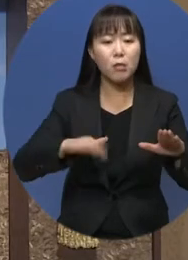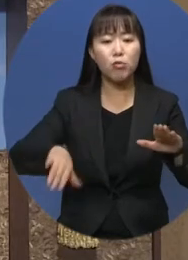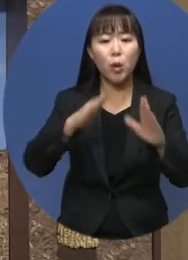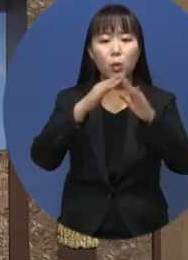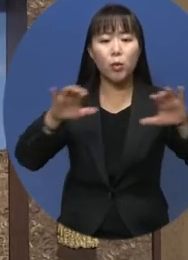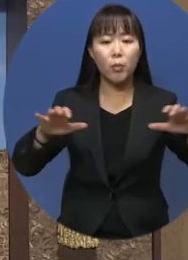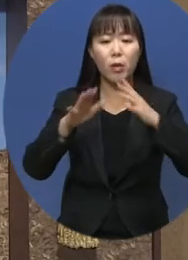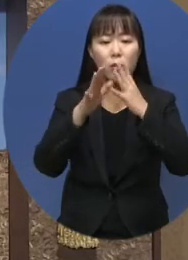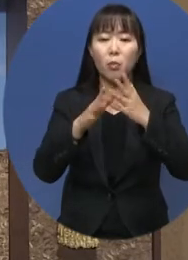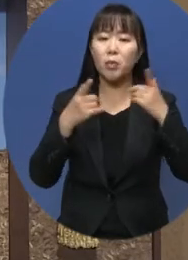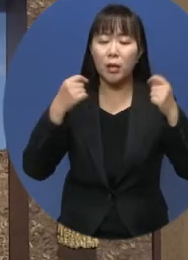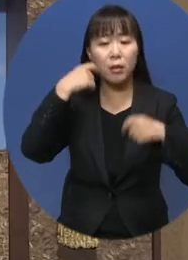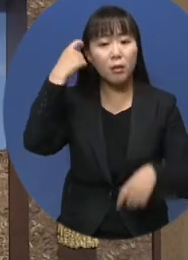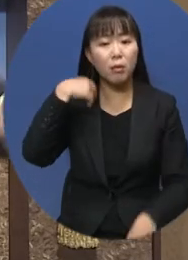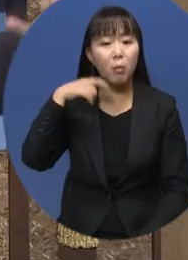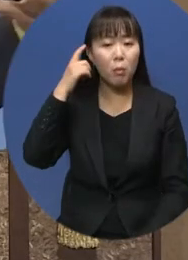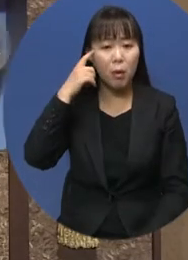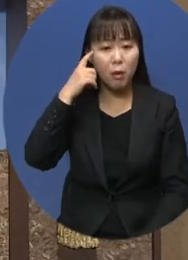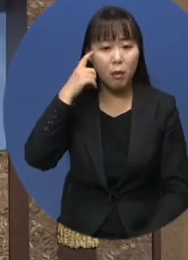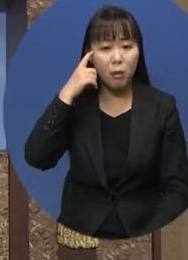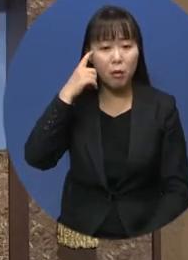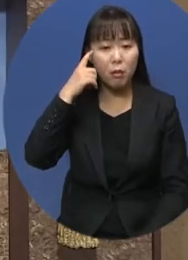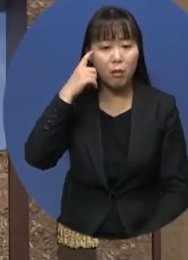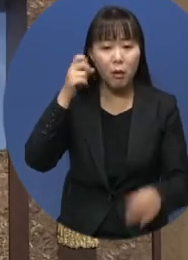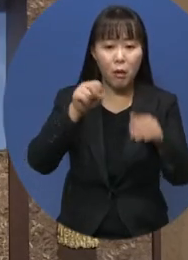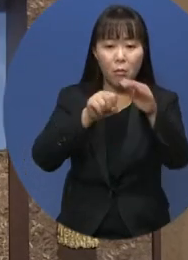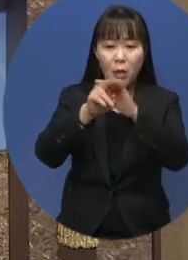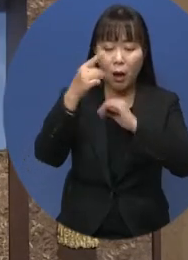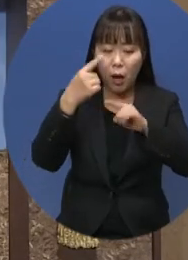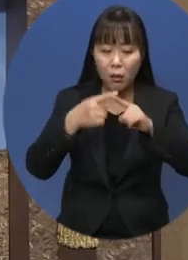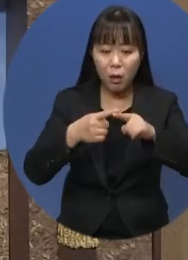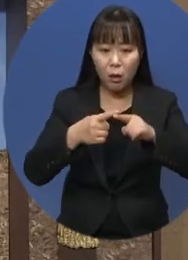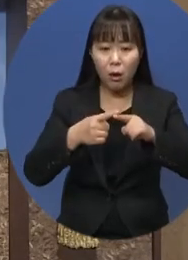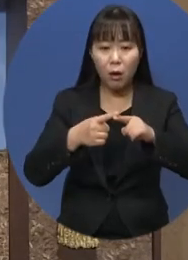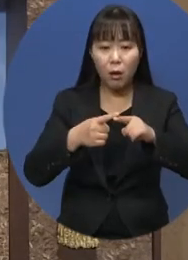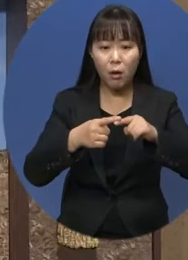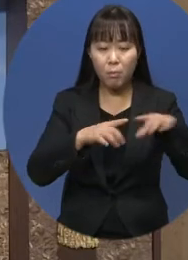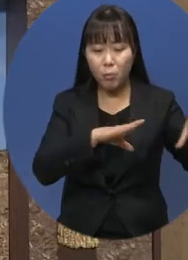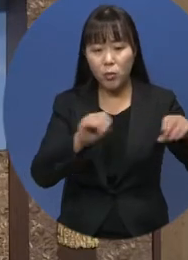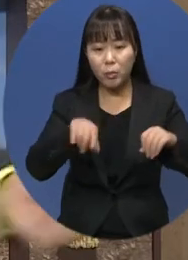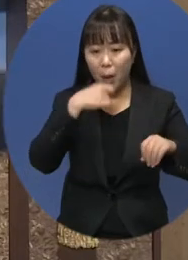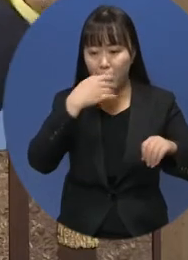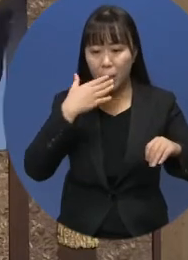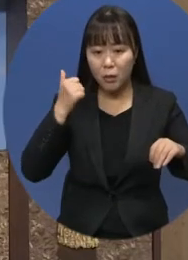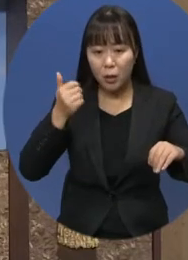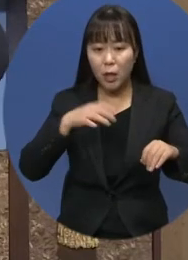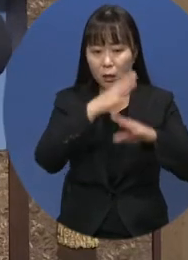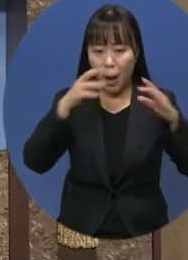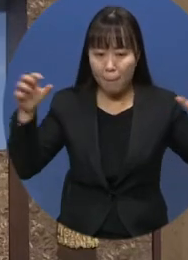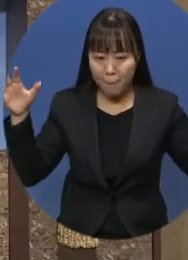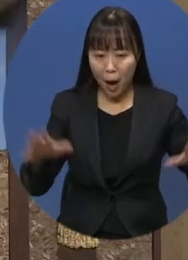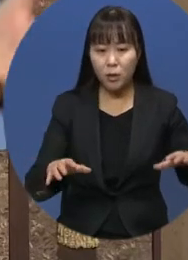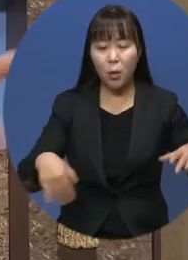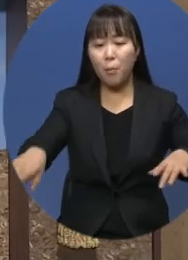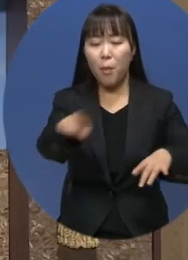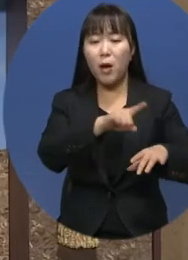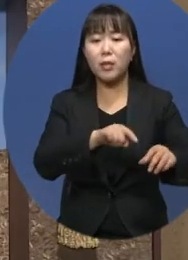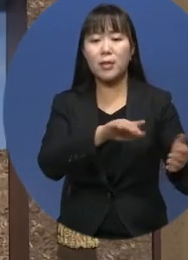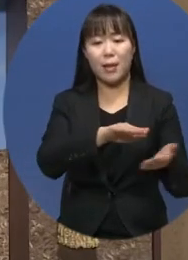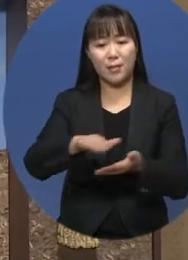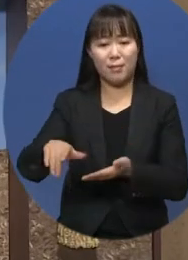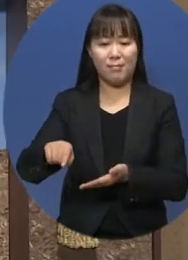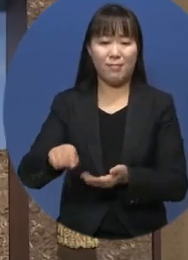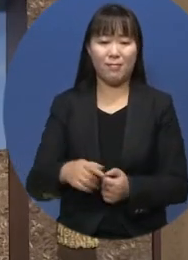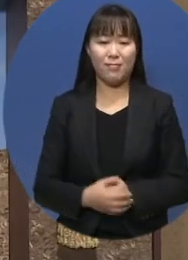소풍 나온 거 같지 않냐 왜냐 피낭 가다가 멈춰 반복작업을 밥을 했는데 있는 거 다 끝내놓고 동네 잔치를 때는